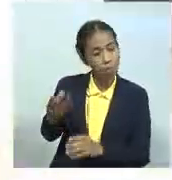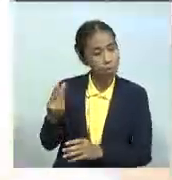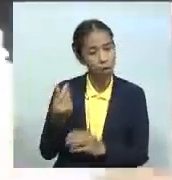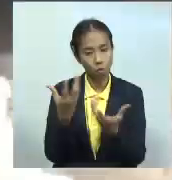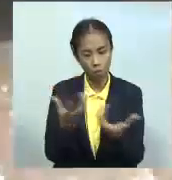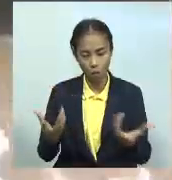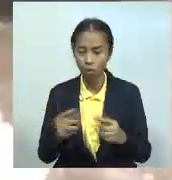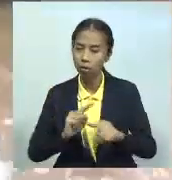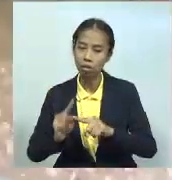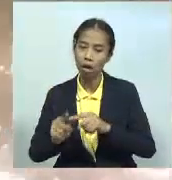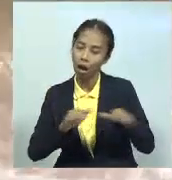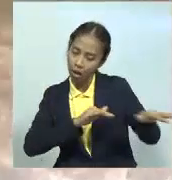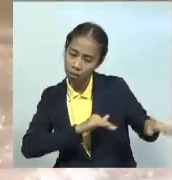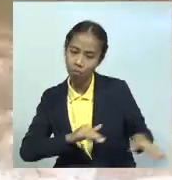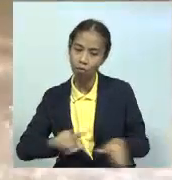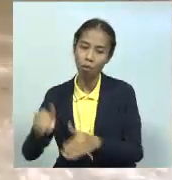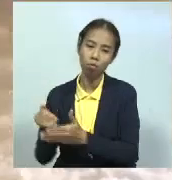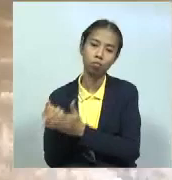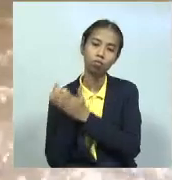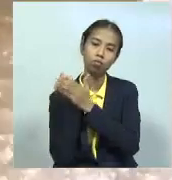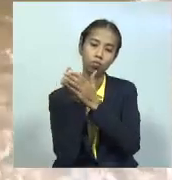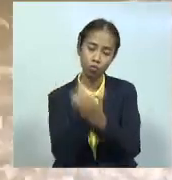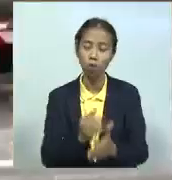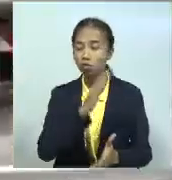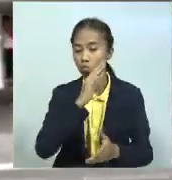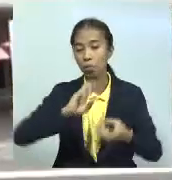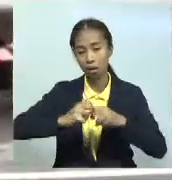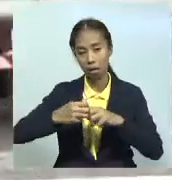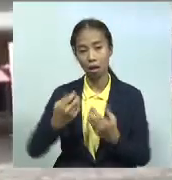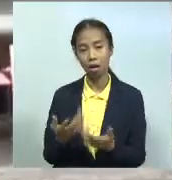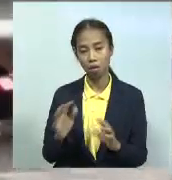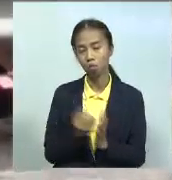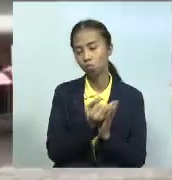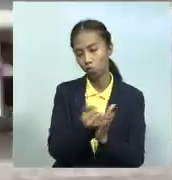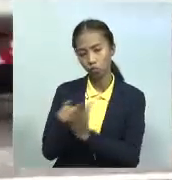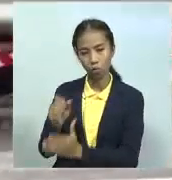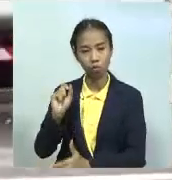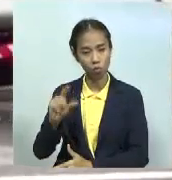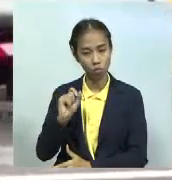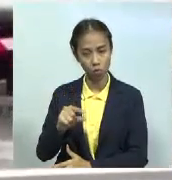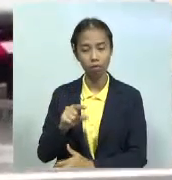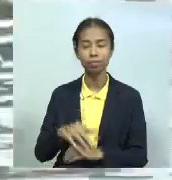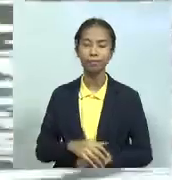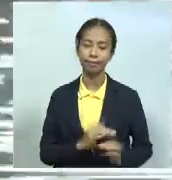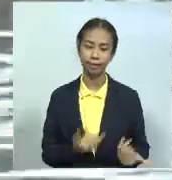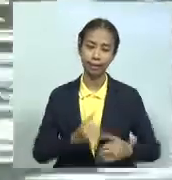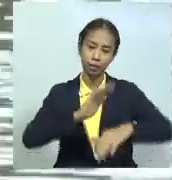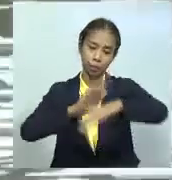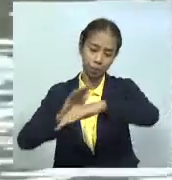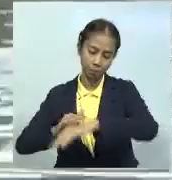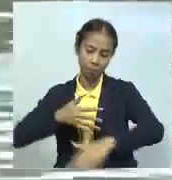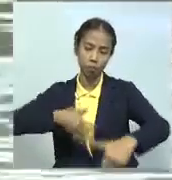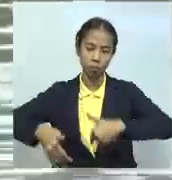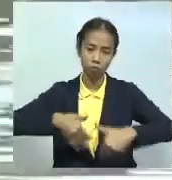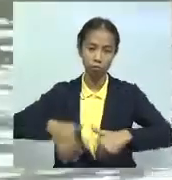เครื่องมืออุปกรณ์ให้พร้อมปฏิบัติการเผชิญเหตุและช่วยเหลือผู้ประสบภัยพร้อมทั้งแจ้งเตือนประชาชน